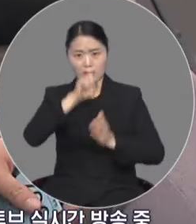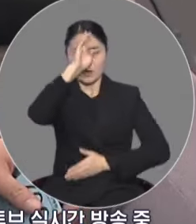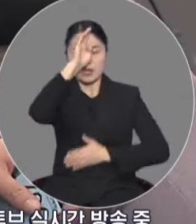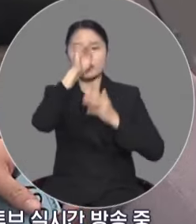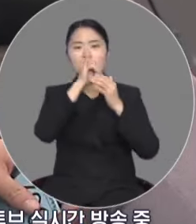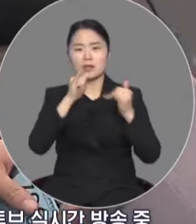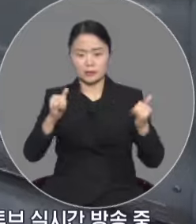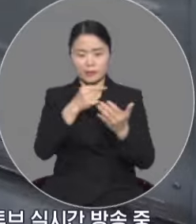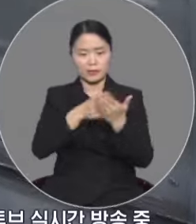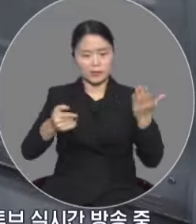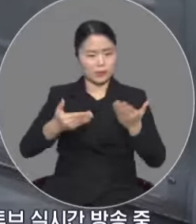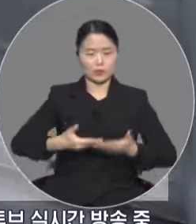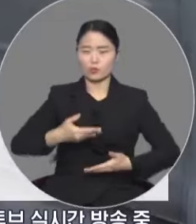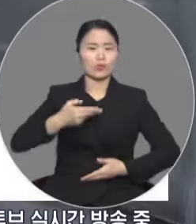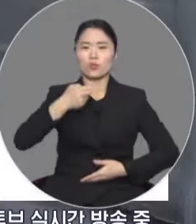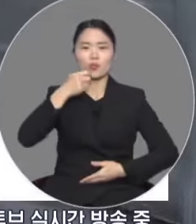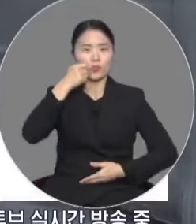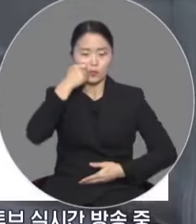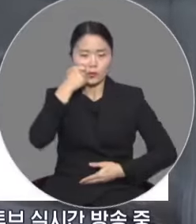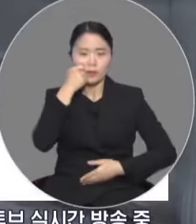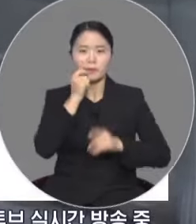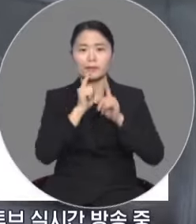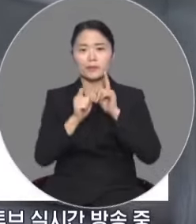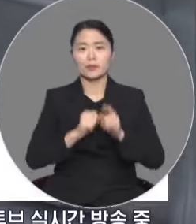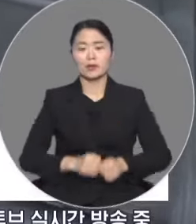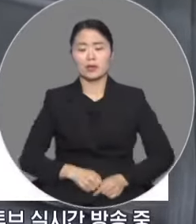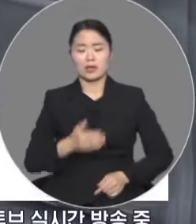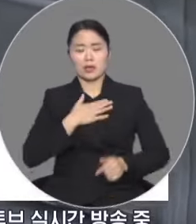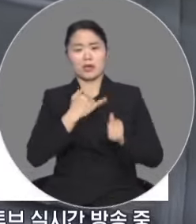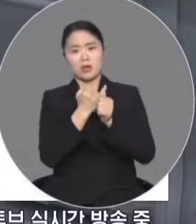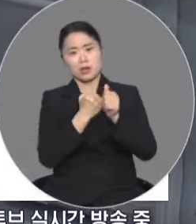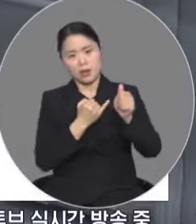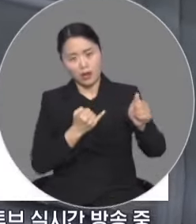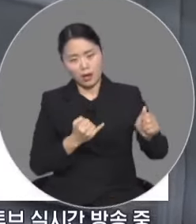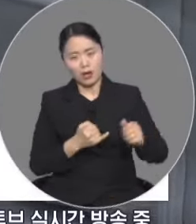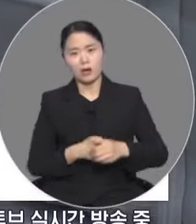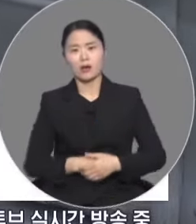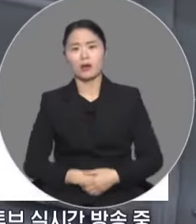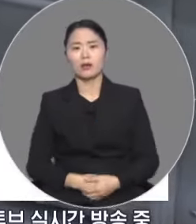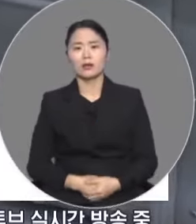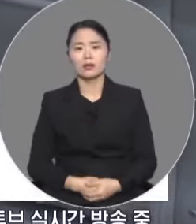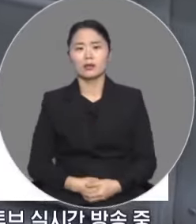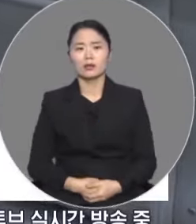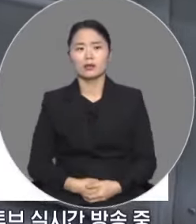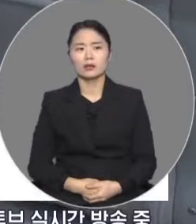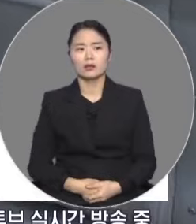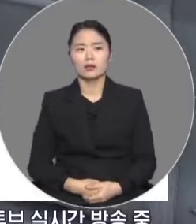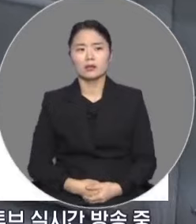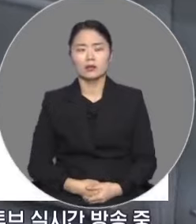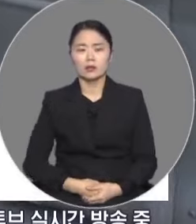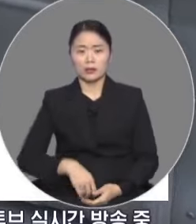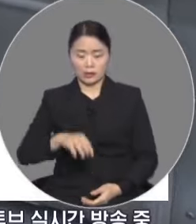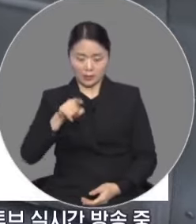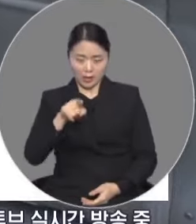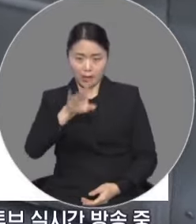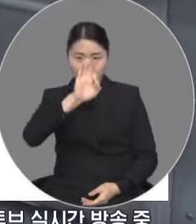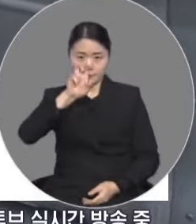말합니다. 우리 아저씨 같은 경우에는 지금 항암 치료 중이거든요. 그 절대 못 받고 하네요. 큰일이지.